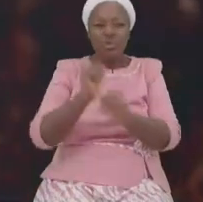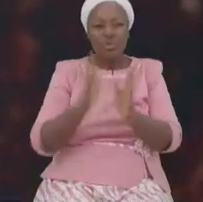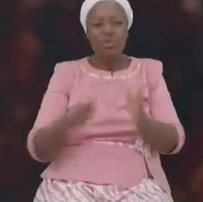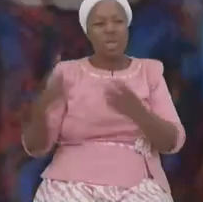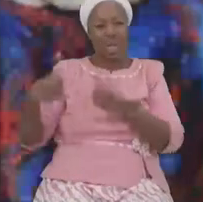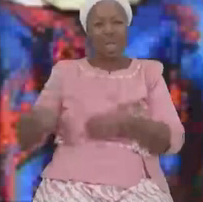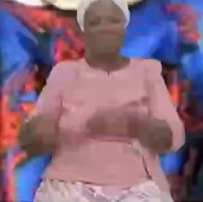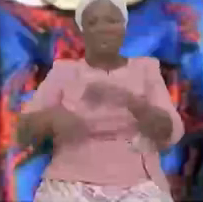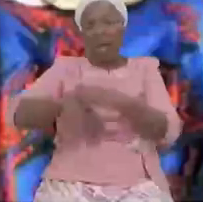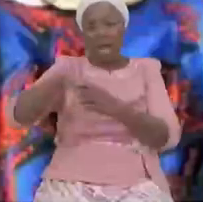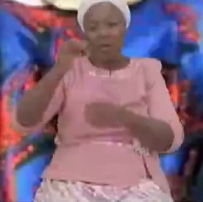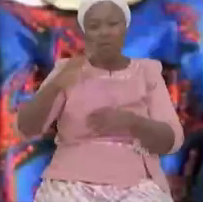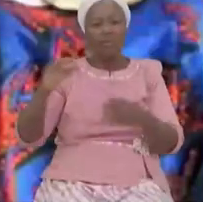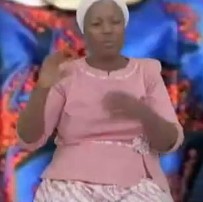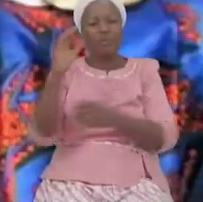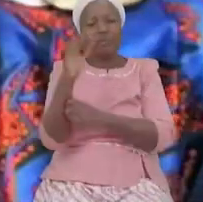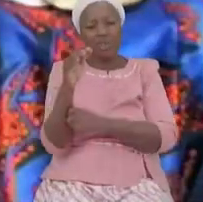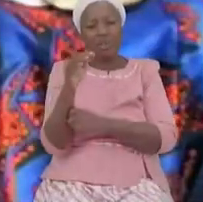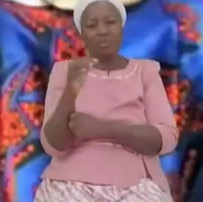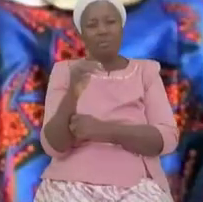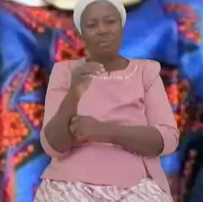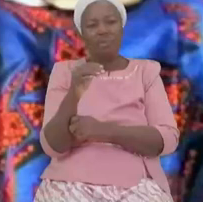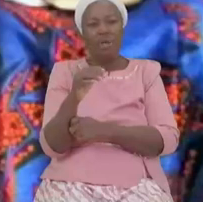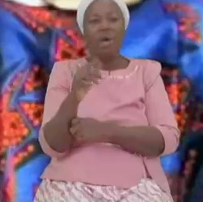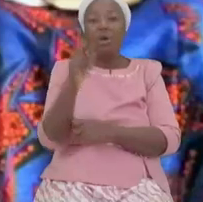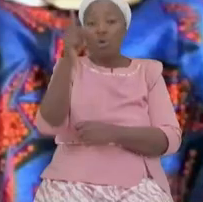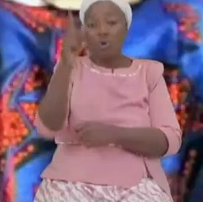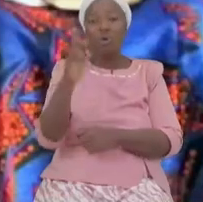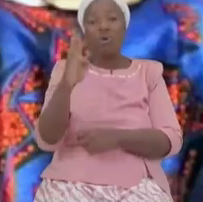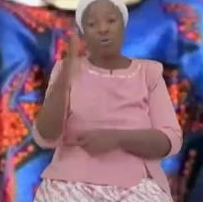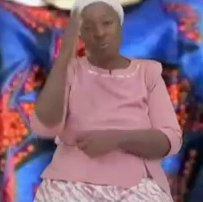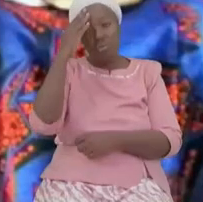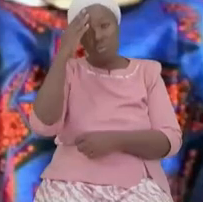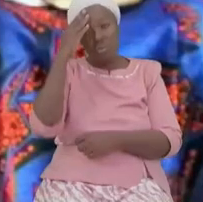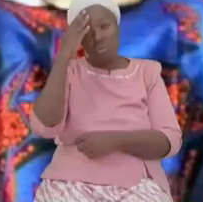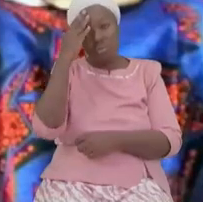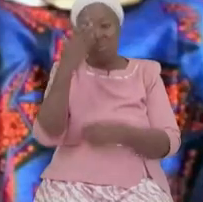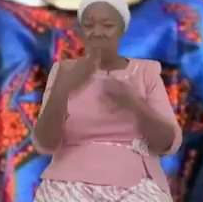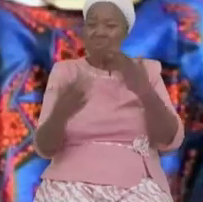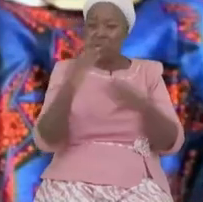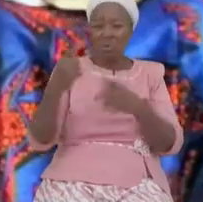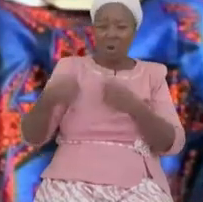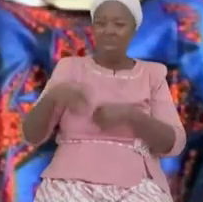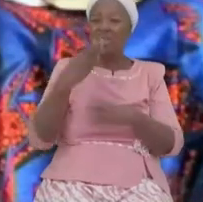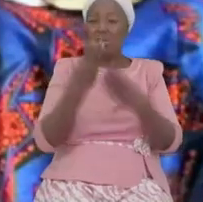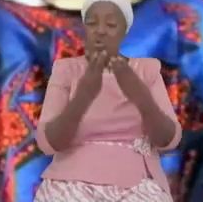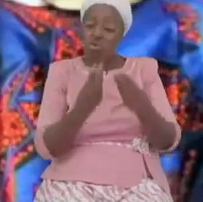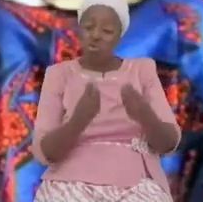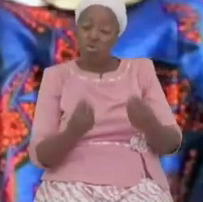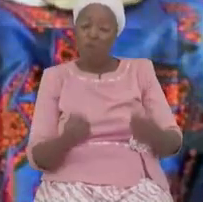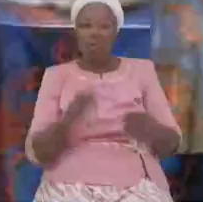J'ôterai de votre corps le cœur de pierre. Le Seigneur sait si le cœur est doux, tendre ou dur. Il